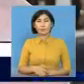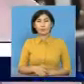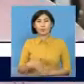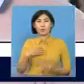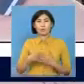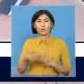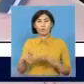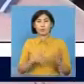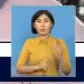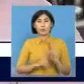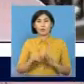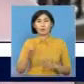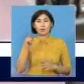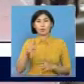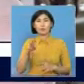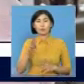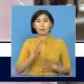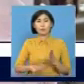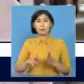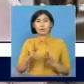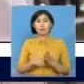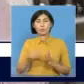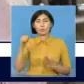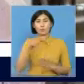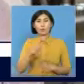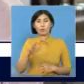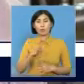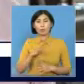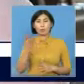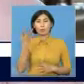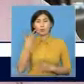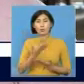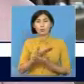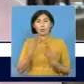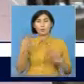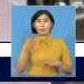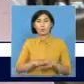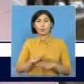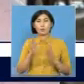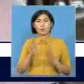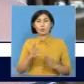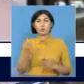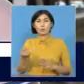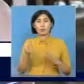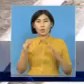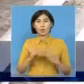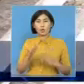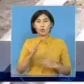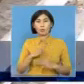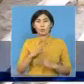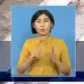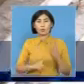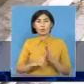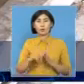Свое дело мы начинали в далеком 1997 году. Тогда не было даже базы, имели только небольшой домик, с него все